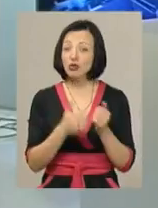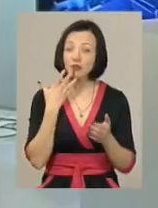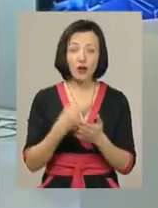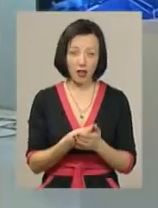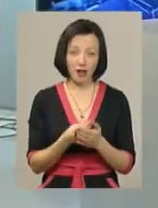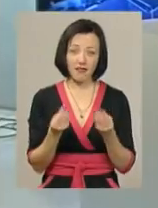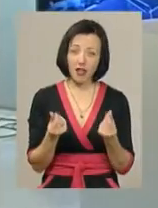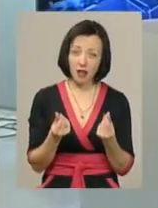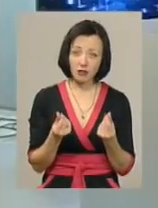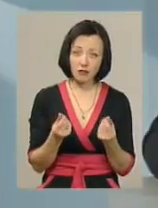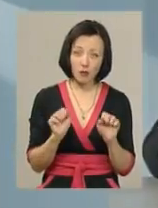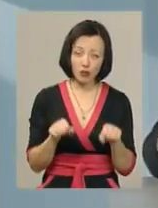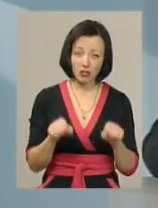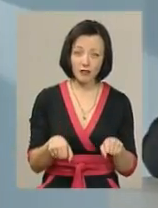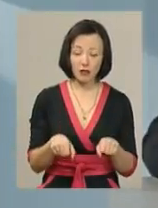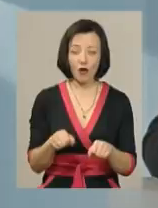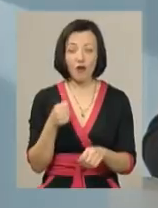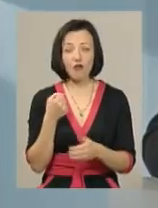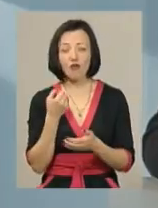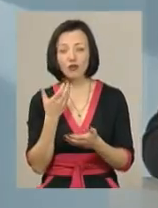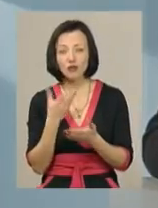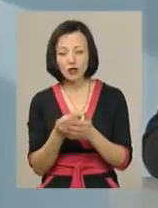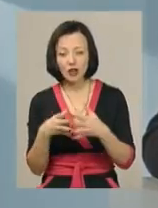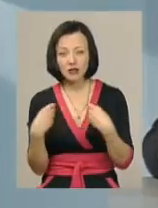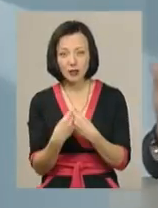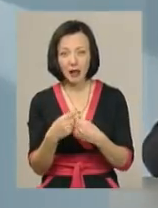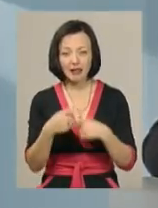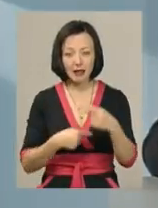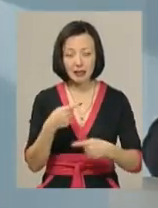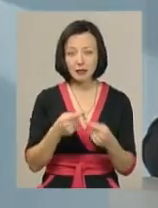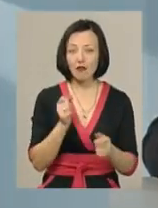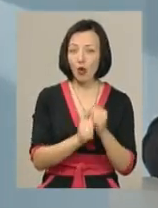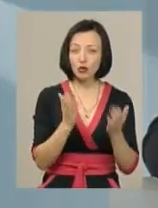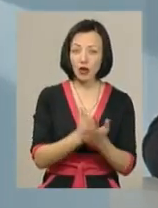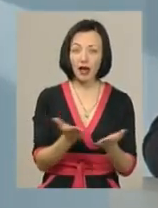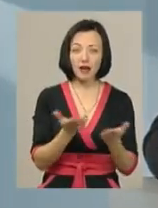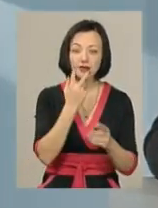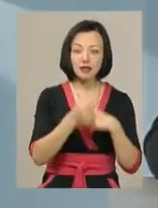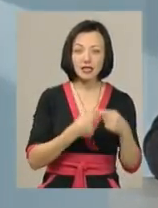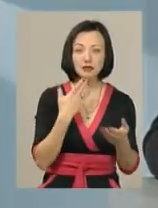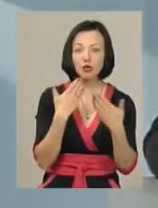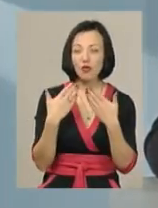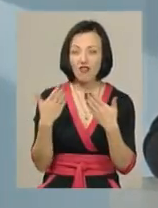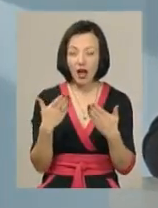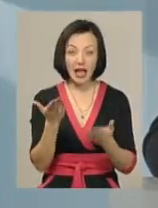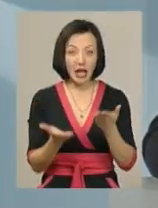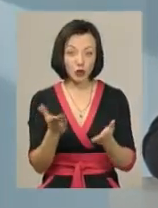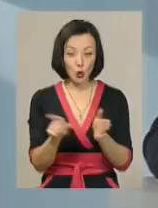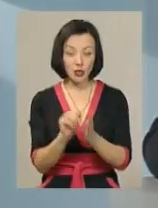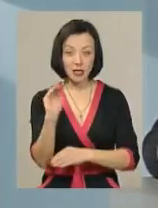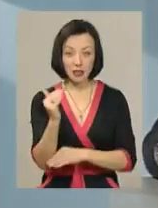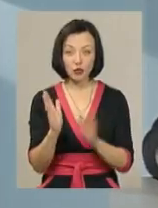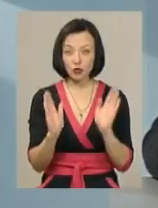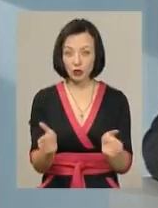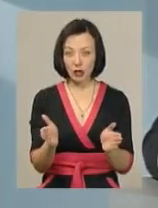своя фінансова історія бюджетна в кожного є свої якісь родинні традиції в кожного є якісь традиції спілкування і якщо з